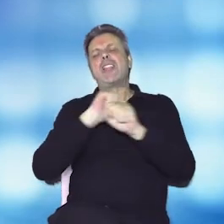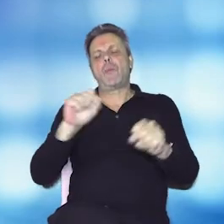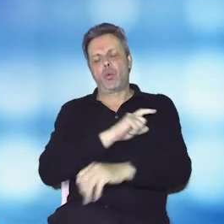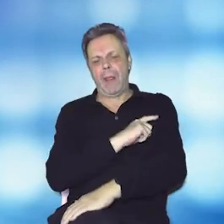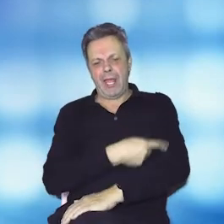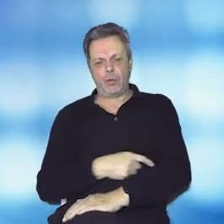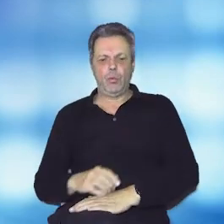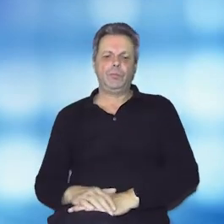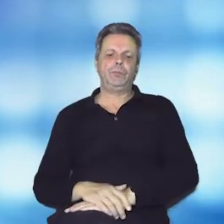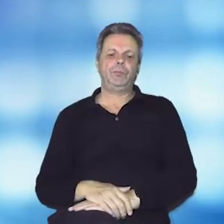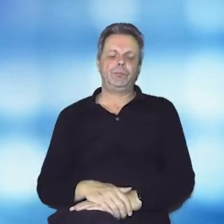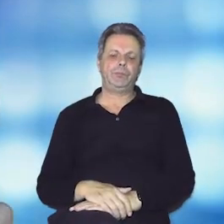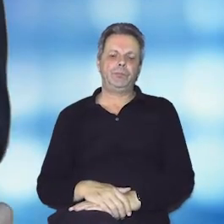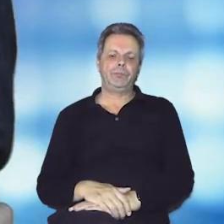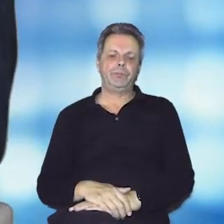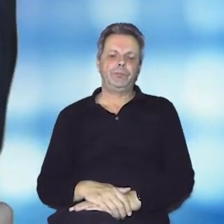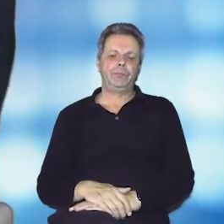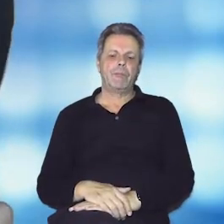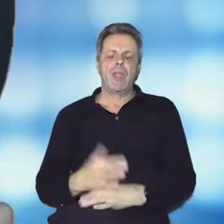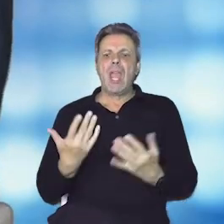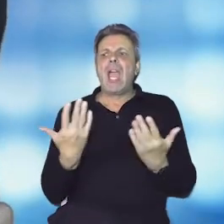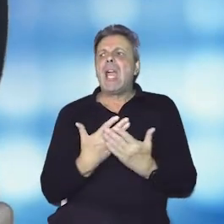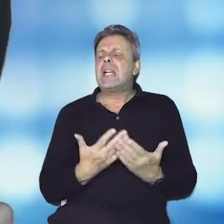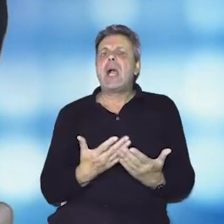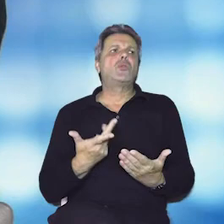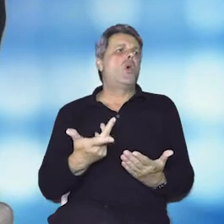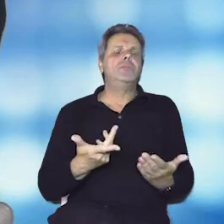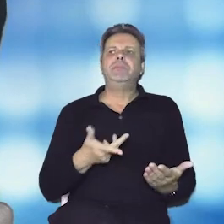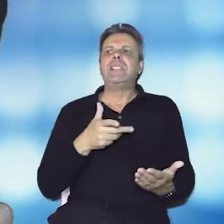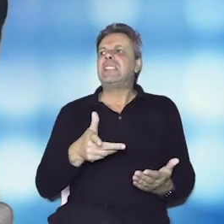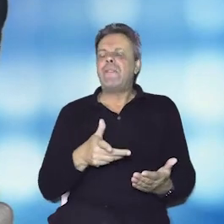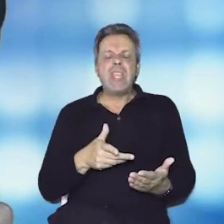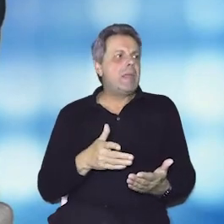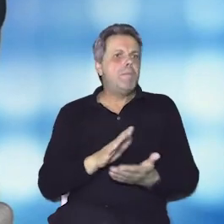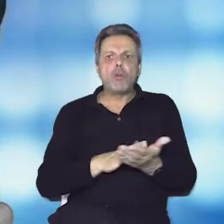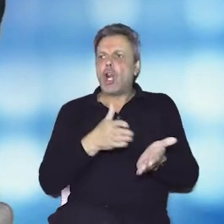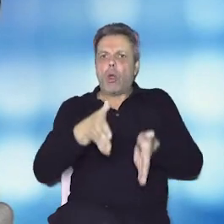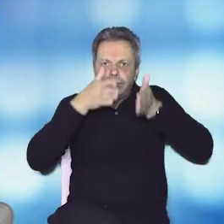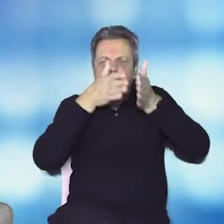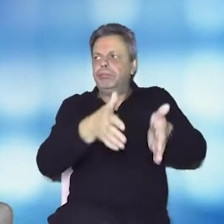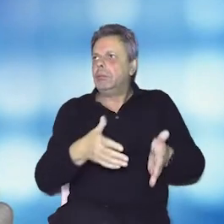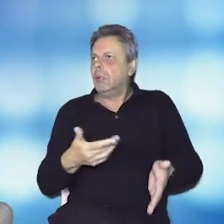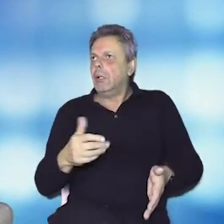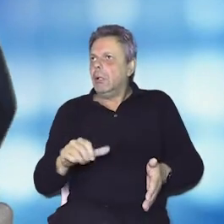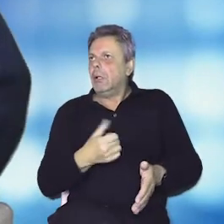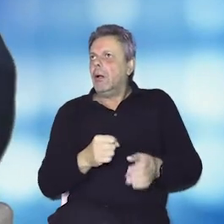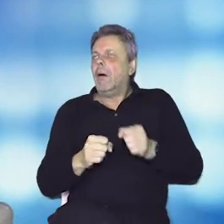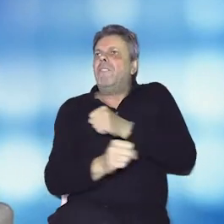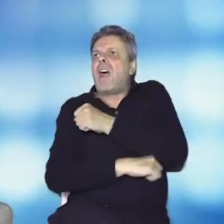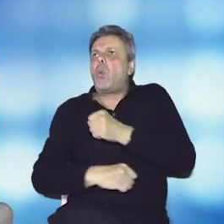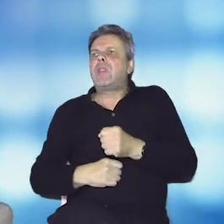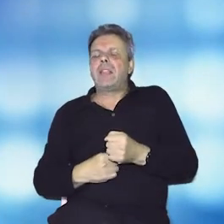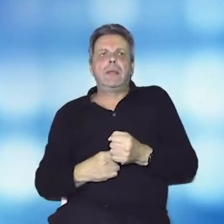vrijeme vezana uz nuklearnu. Kako to da ste uopće krenuli u tom pravcu, još kažete fakultet računarstva i